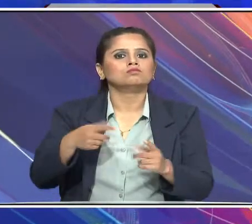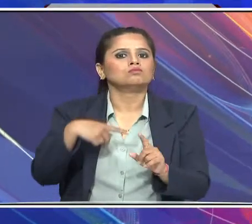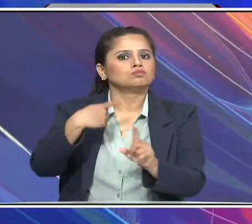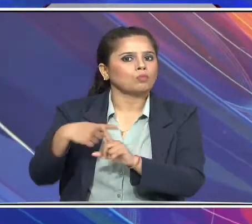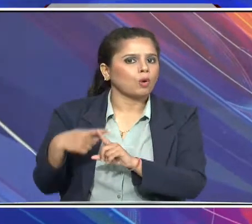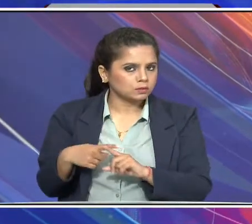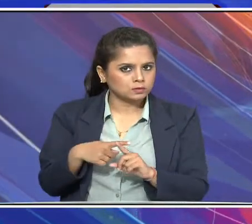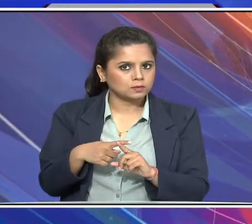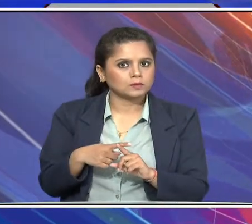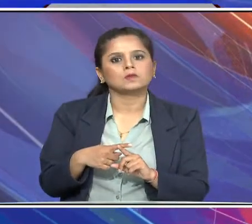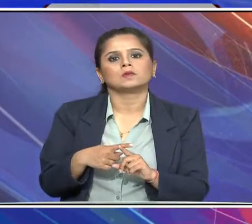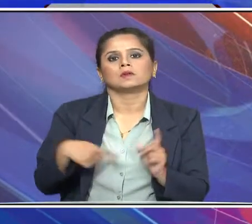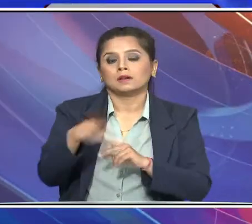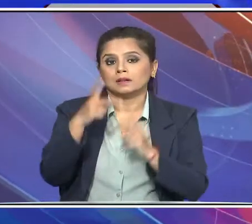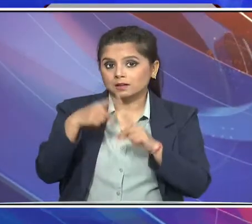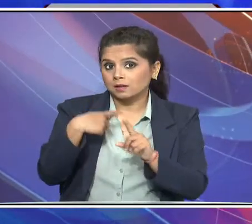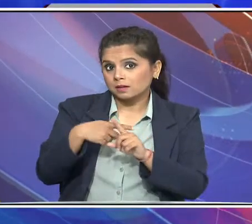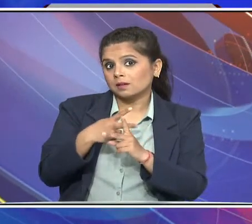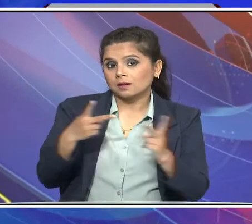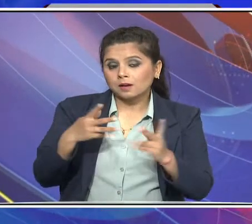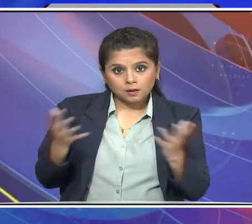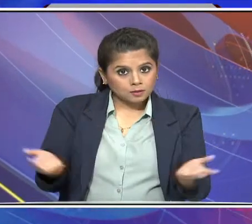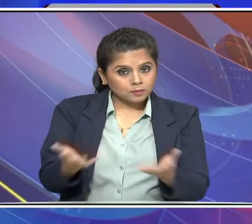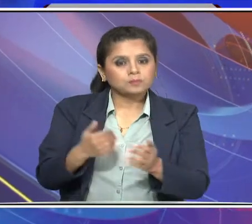हम उसको अगले